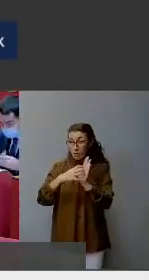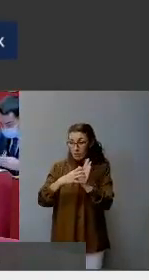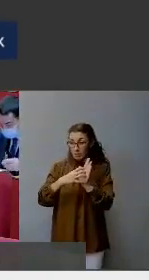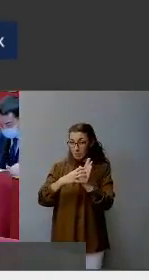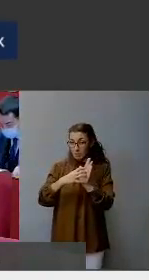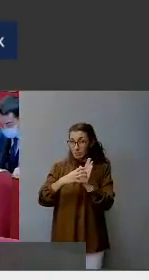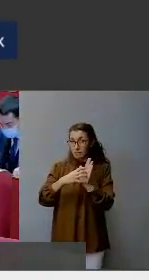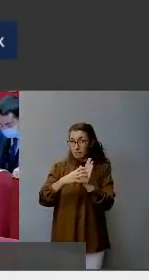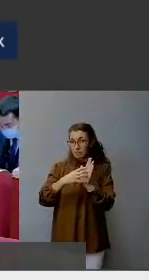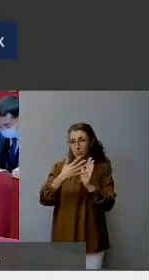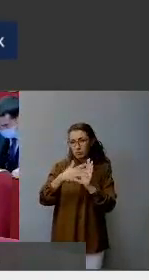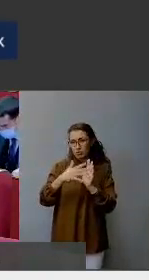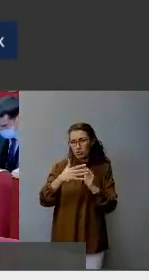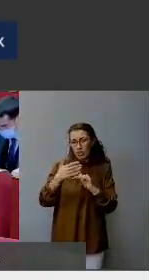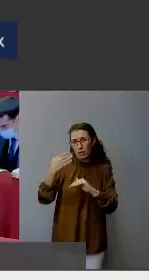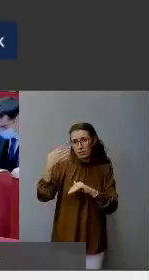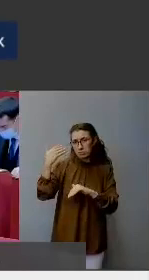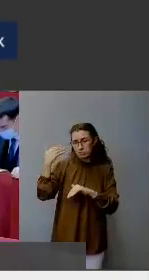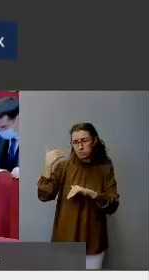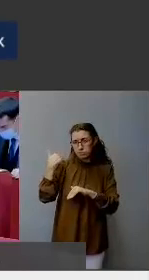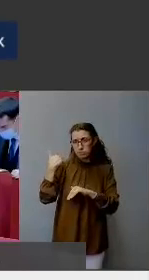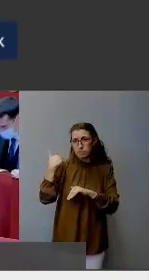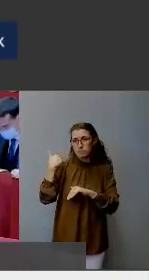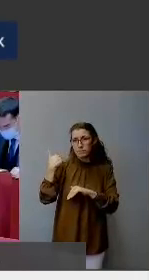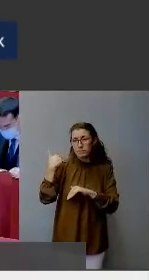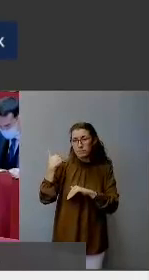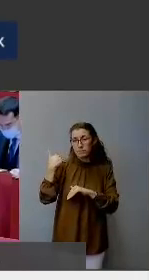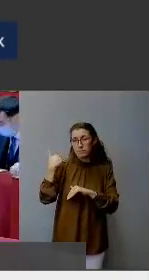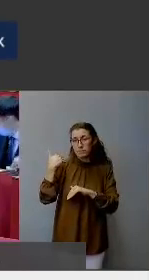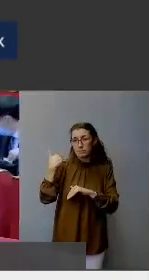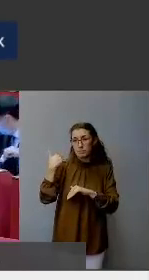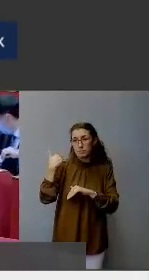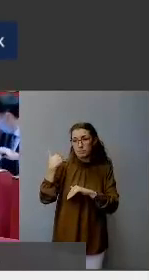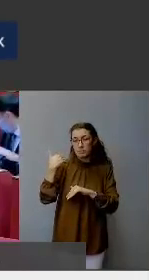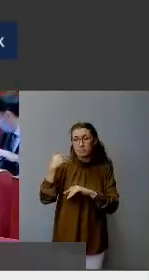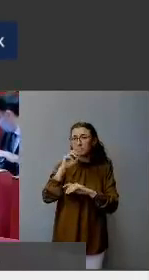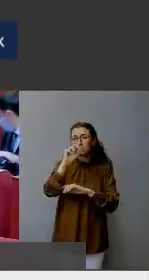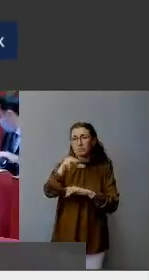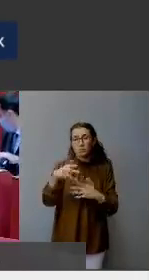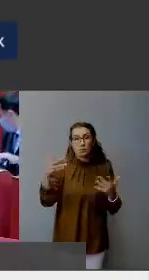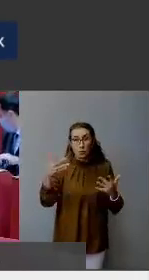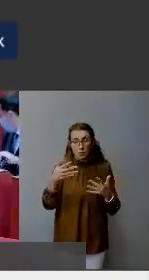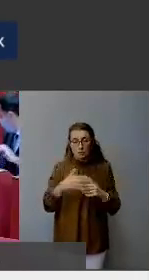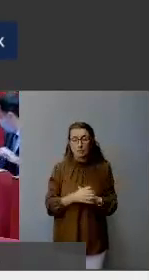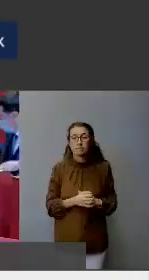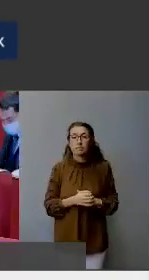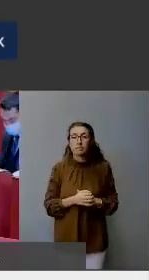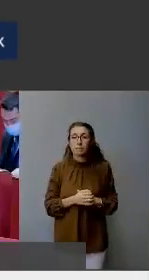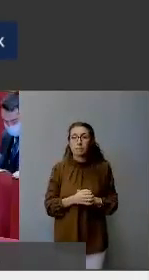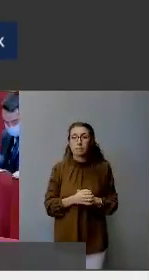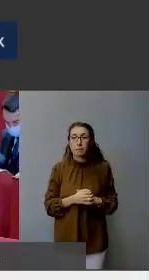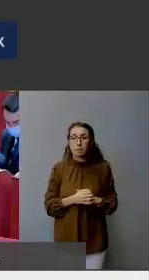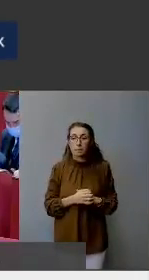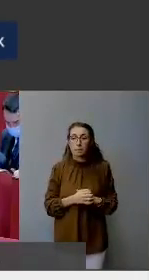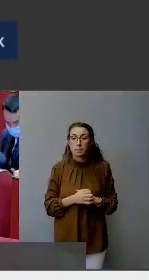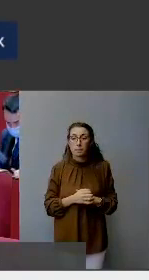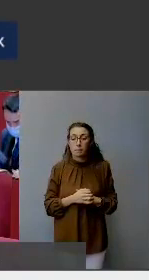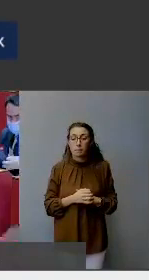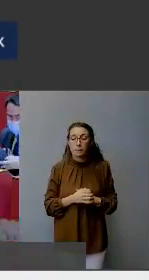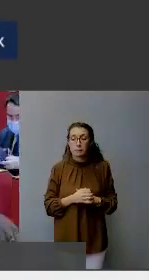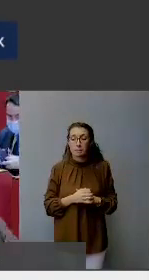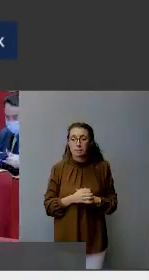e già in allora appunto avevano fatto presente che il comune si potesse attivare nei